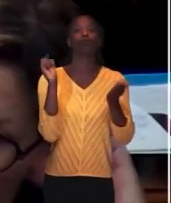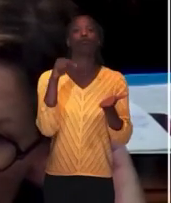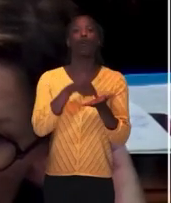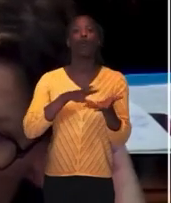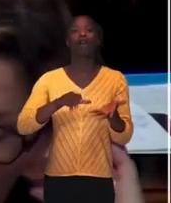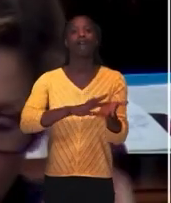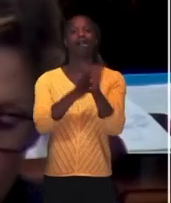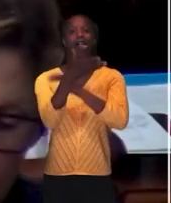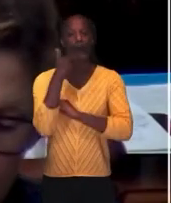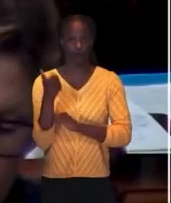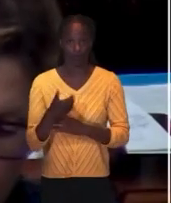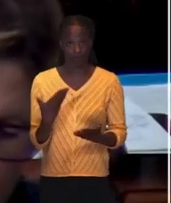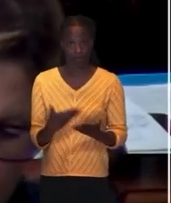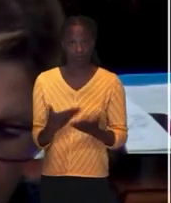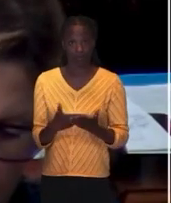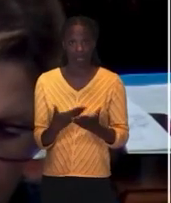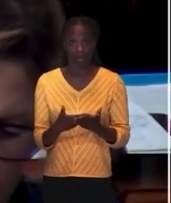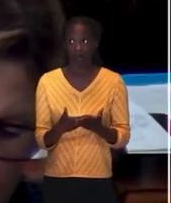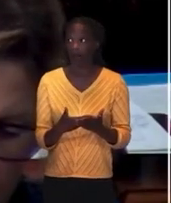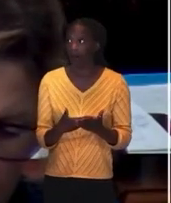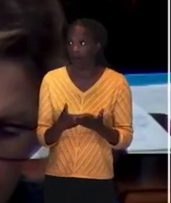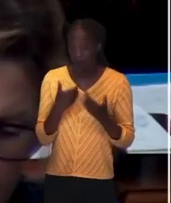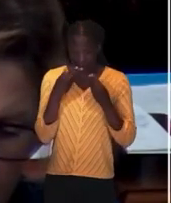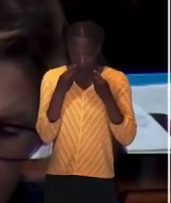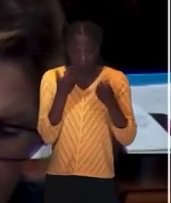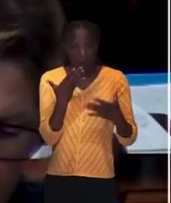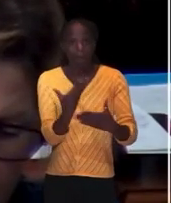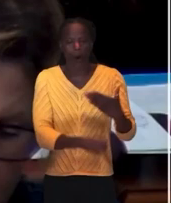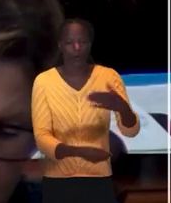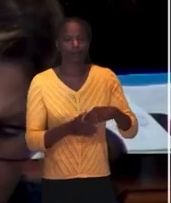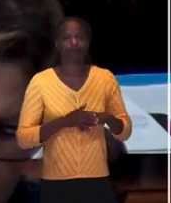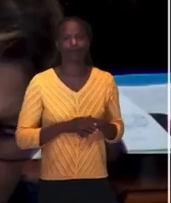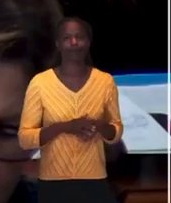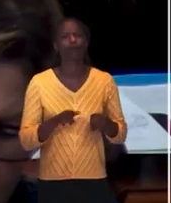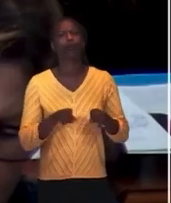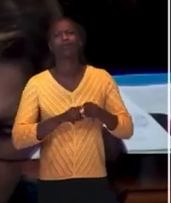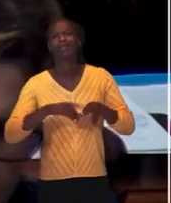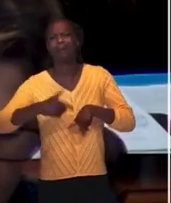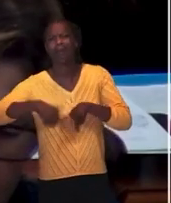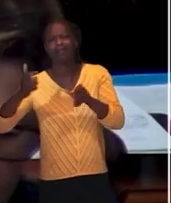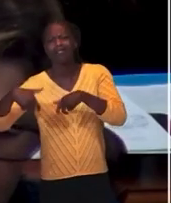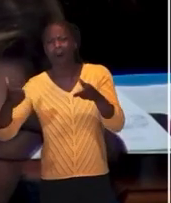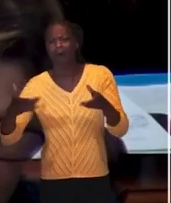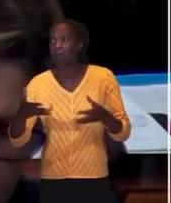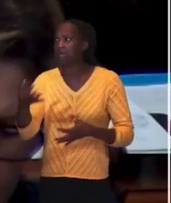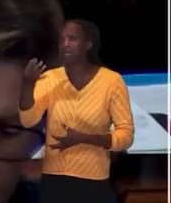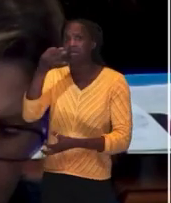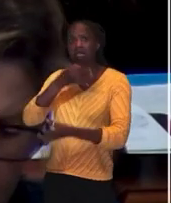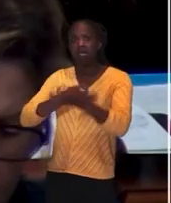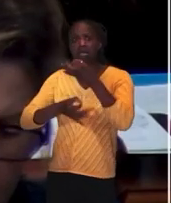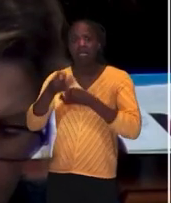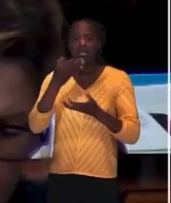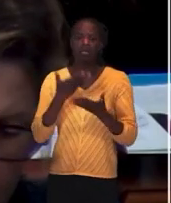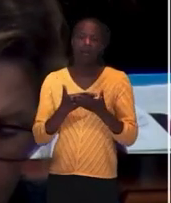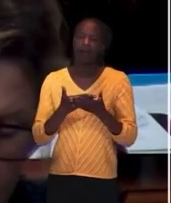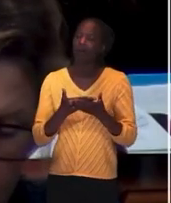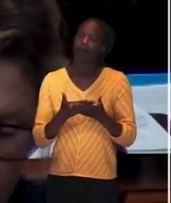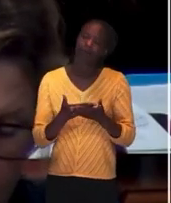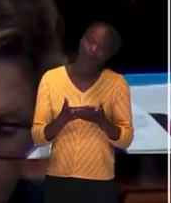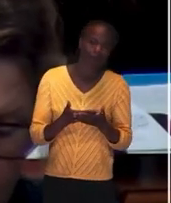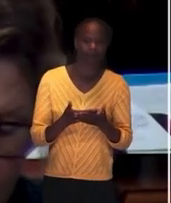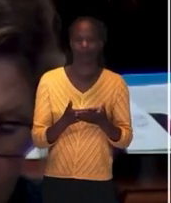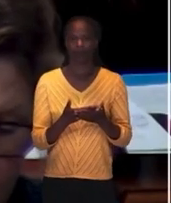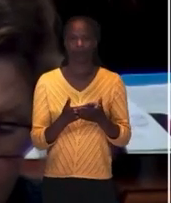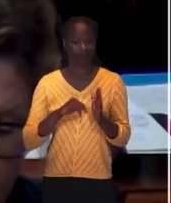levier majeur qui n'est pas ici utilisé. Ensuite, le bâti, cela a été évoqué, les logements, j'y reviendrai pas, mais vous rajoutez